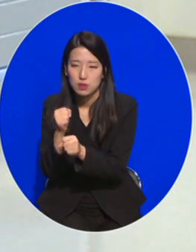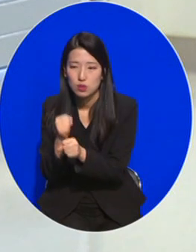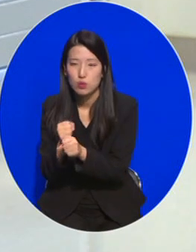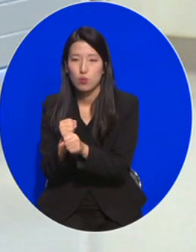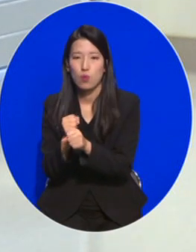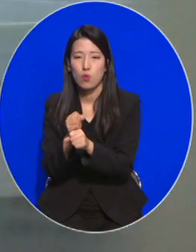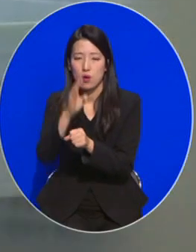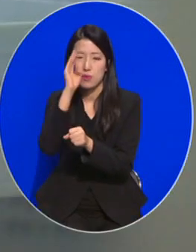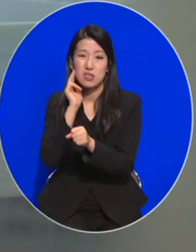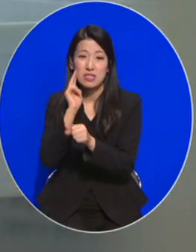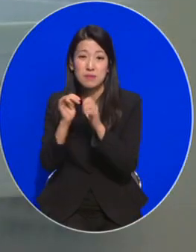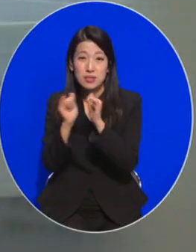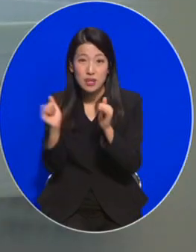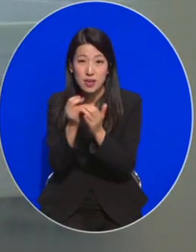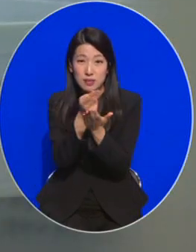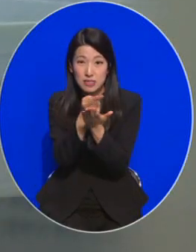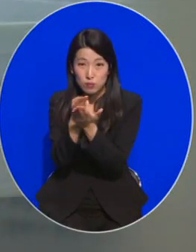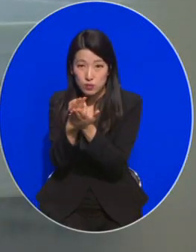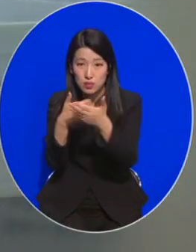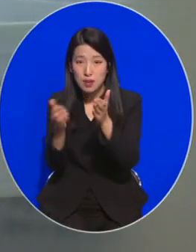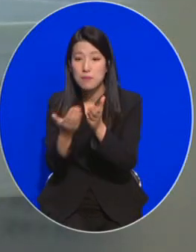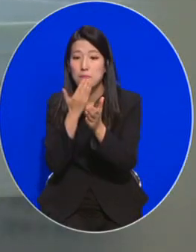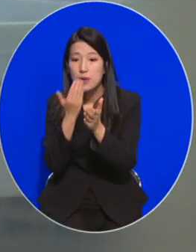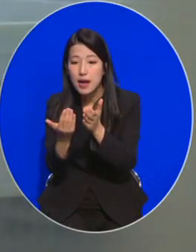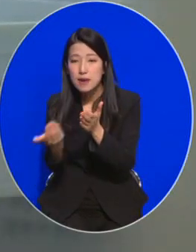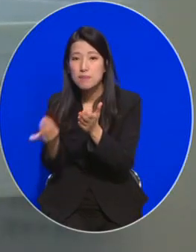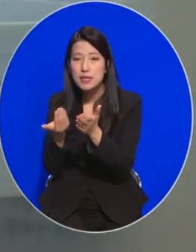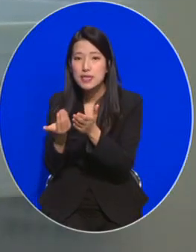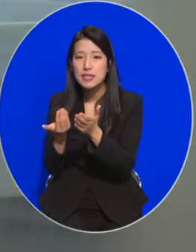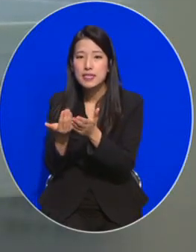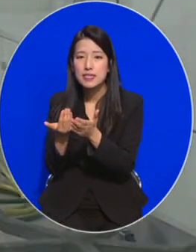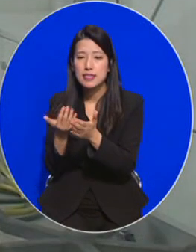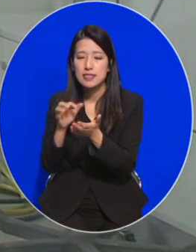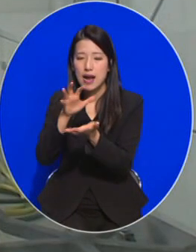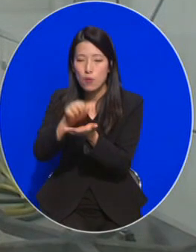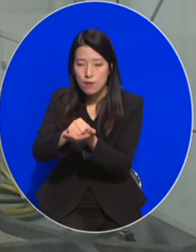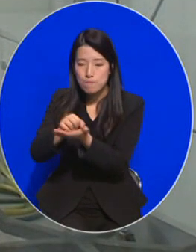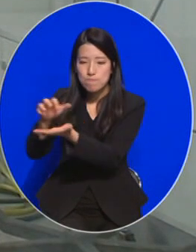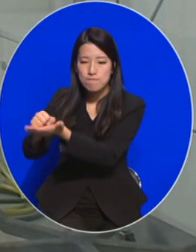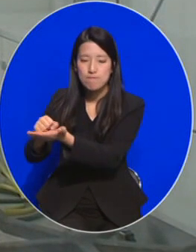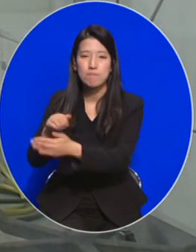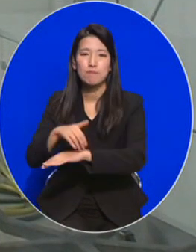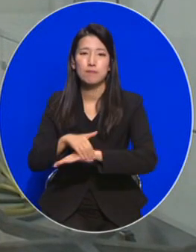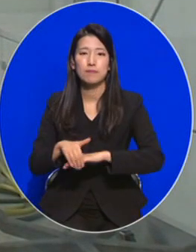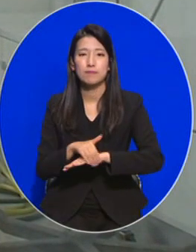협력해 최대한 확보할 계획입니다 ktv 2 60 입니다